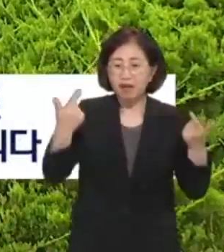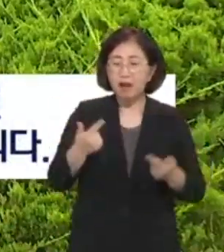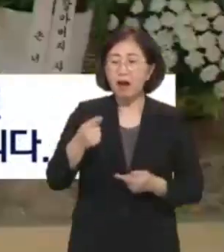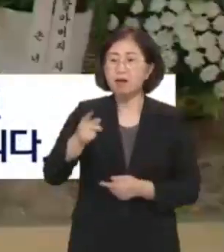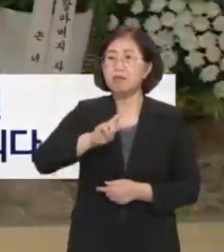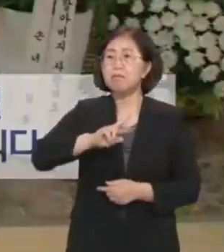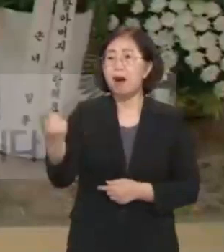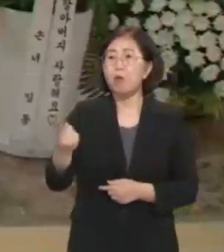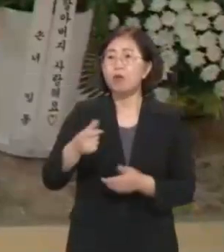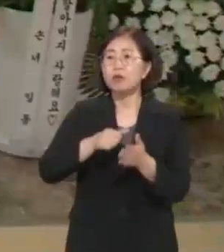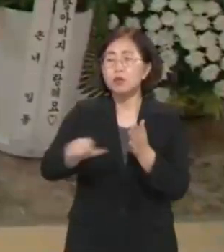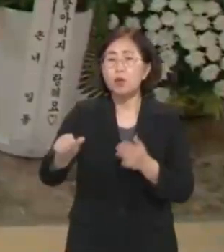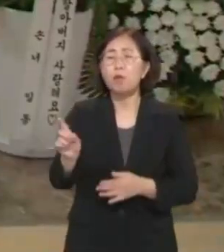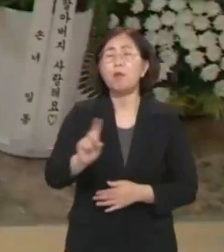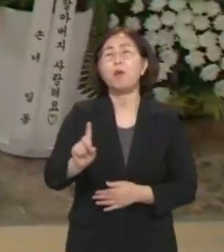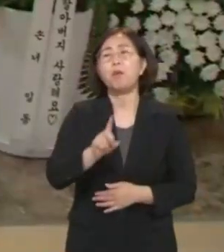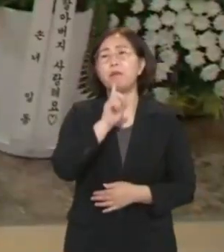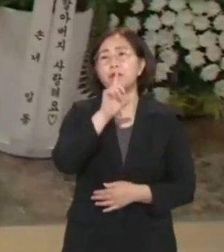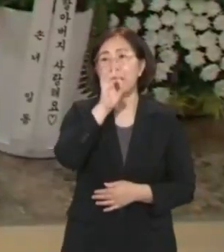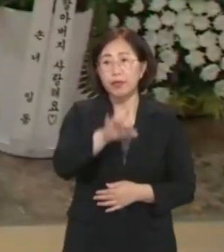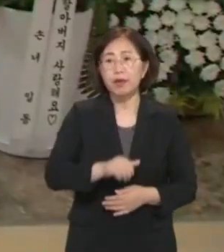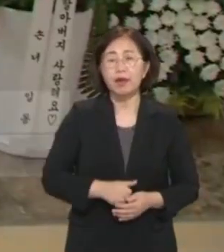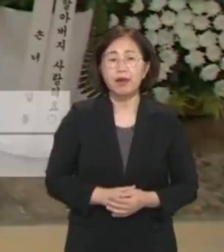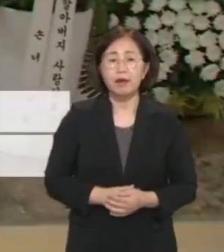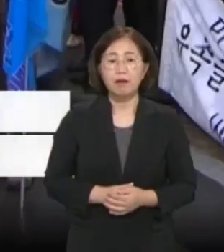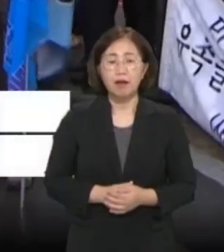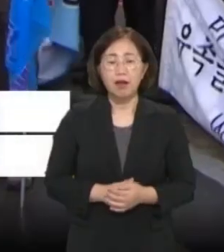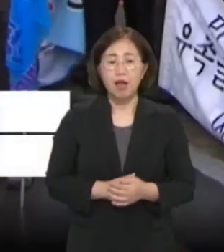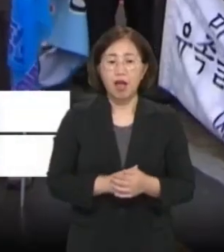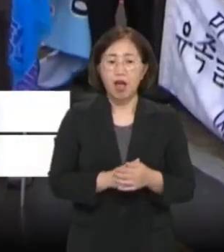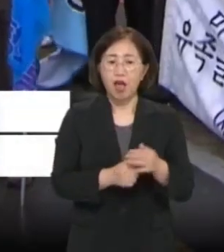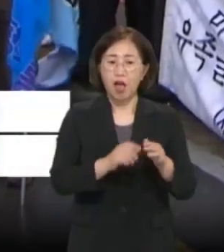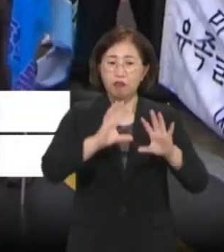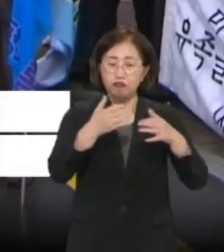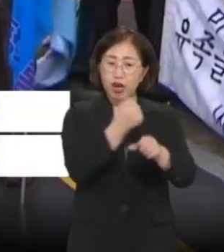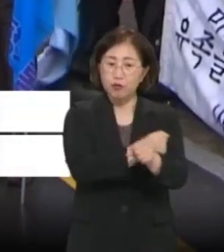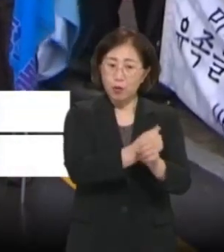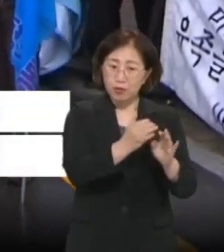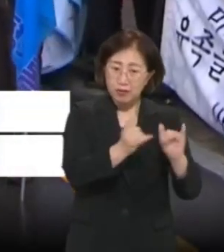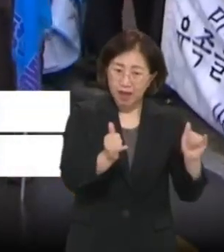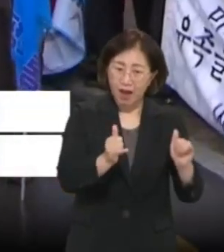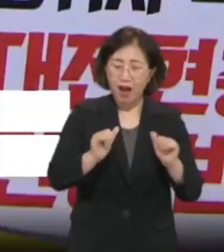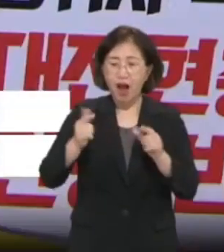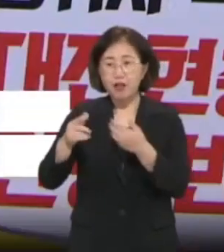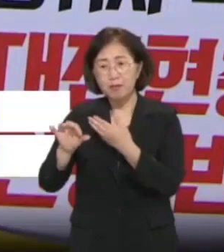어불성설입니다. 국가 영웅이냐 친일 행위자냐 이들에 대한 엇갈린